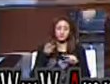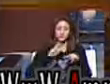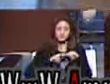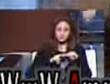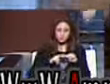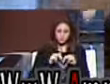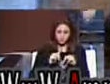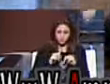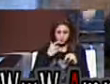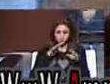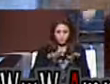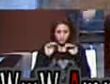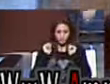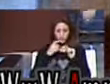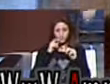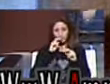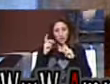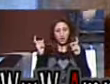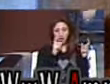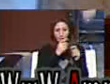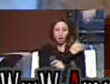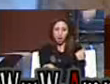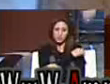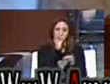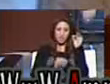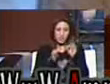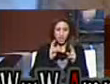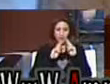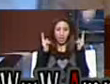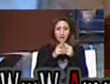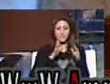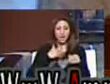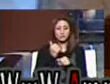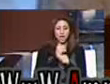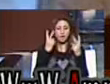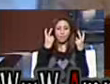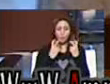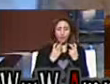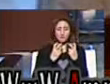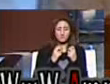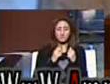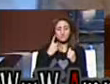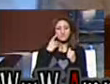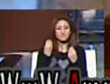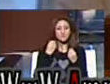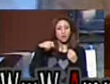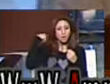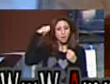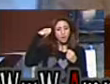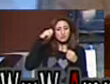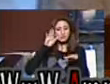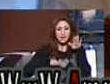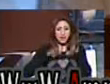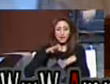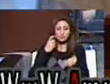الوقت سادت حالة من الجدل، هل من حق أعضاء النيابة الإضراب عن العمل ولا زي ما قال معالي وزير العدل المستشار أحمد مكي أنه ليس من حق